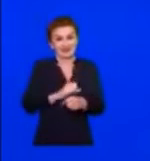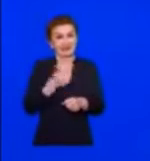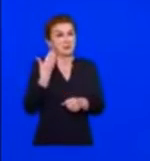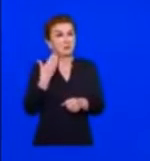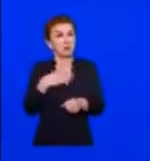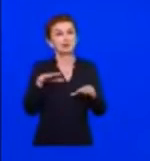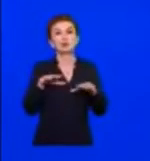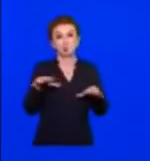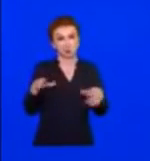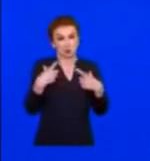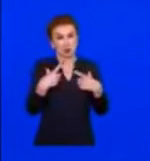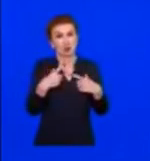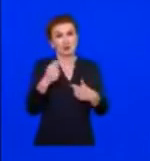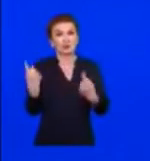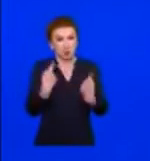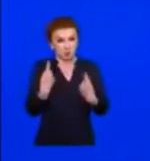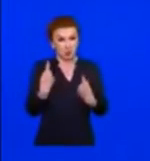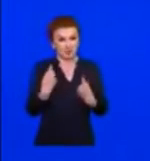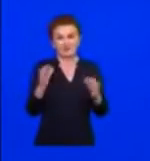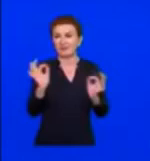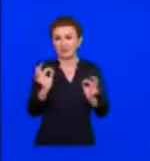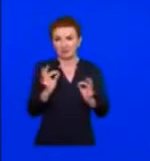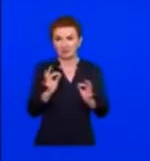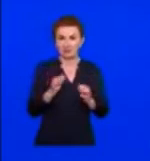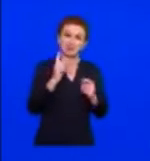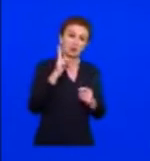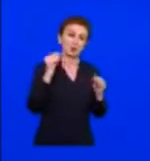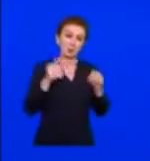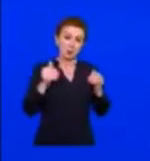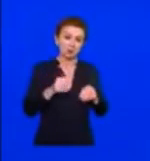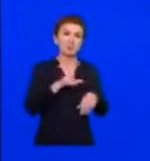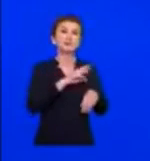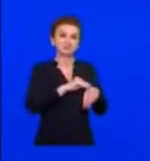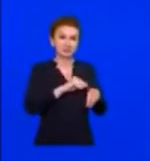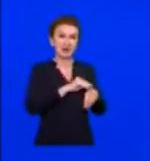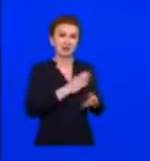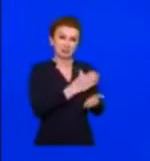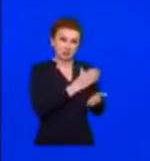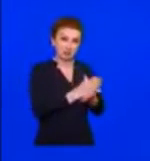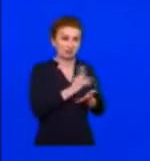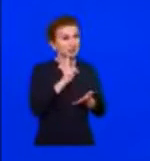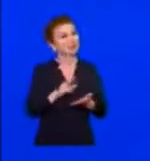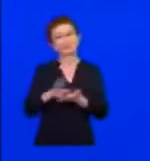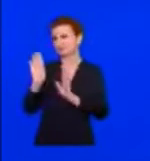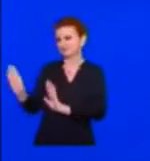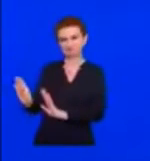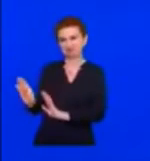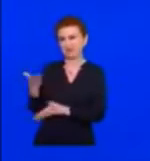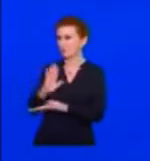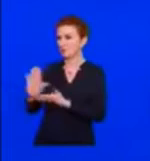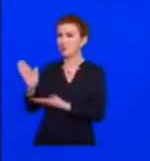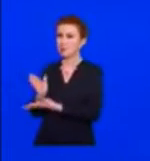być leczone lub nie mogą być z braku sprzętu, z braku wydajności służby zdrowia. My takiej sytuacji jeszcze nie mamy, więc ten pierwszy warunek